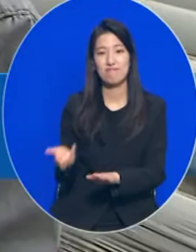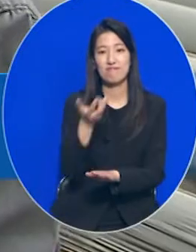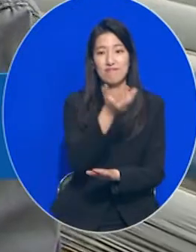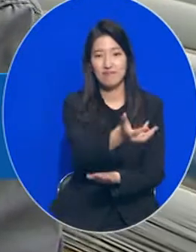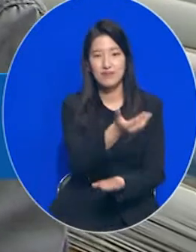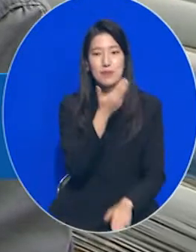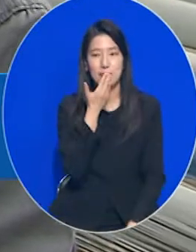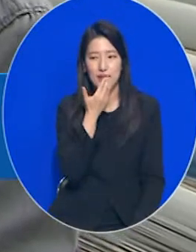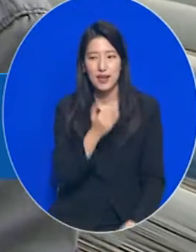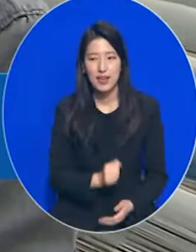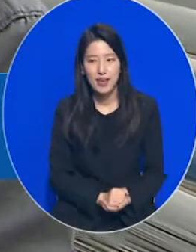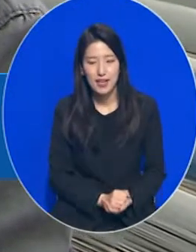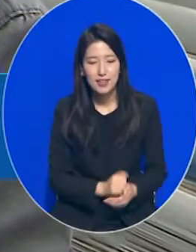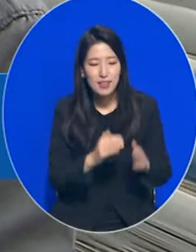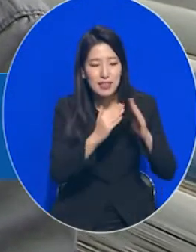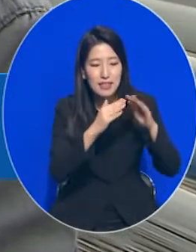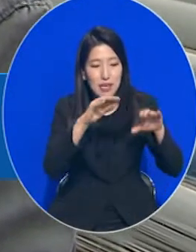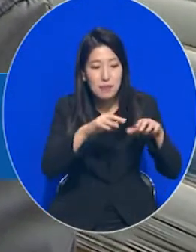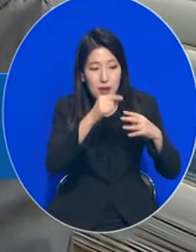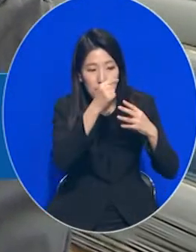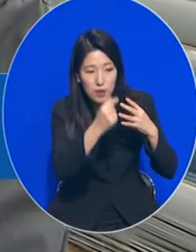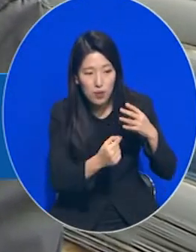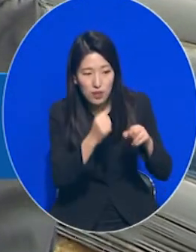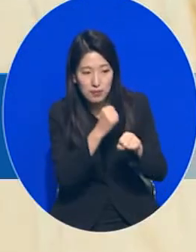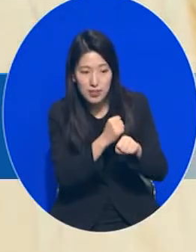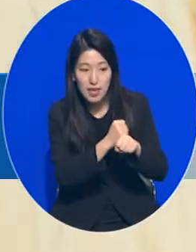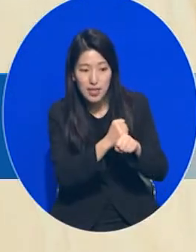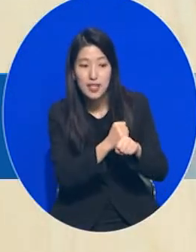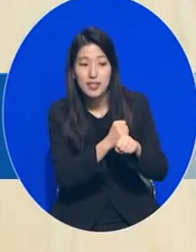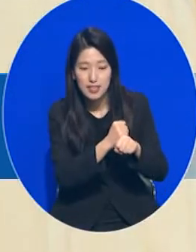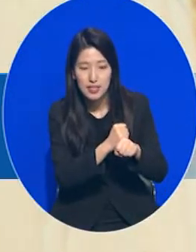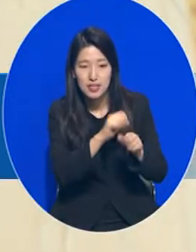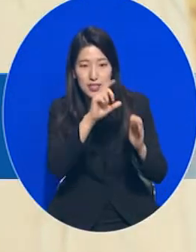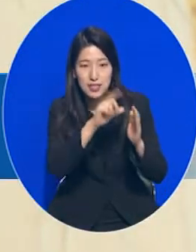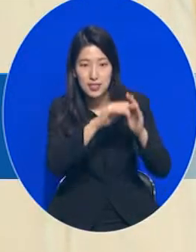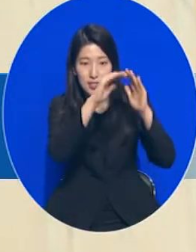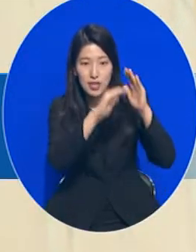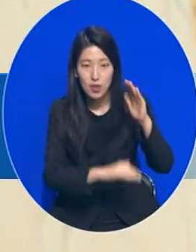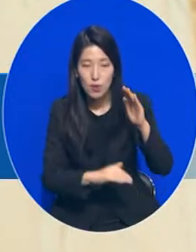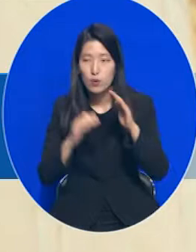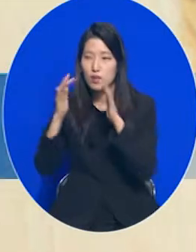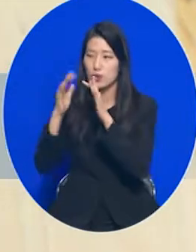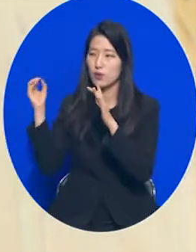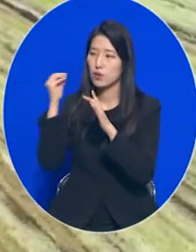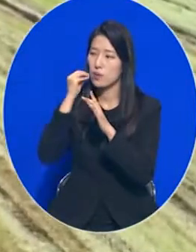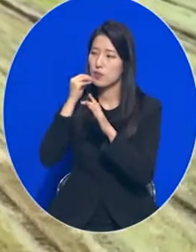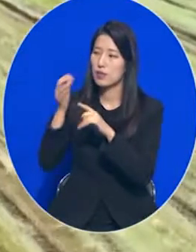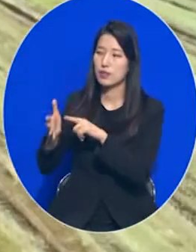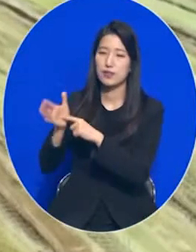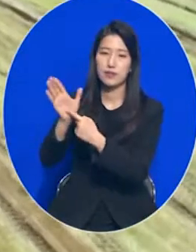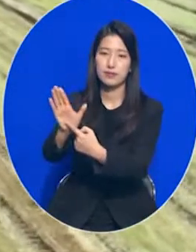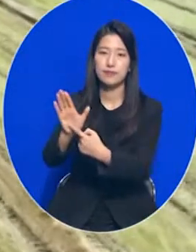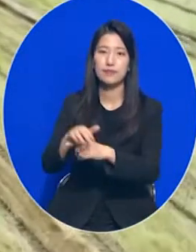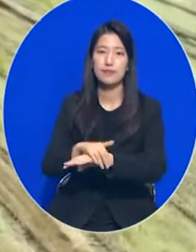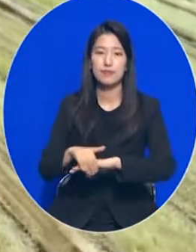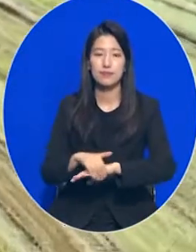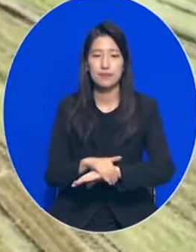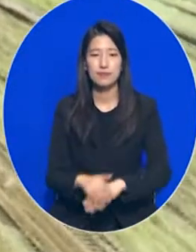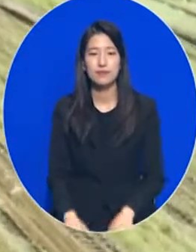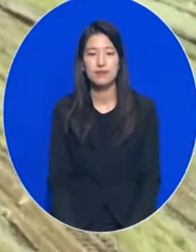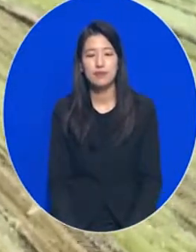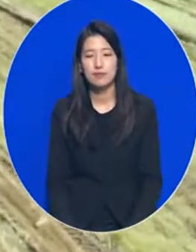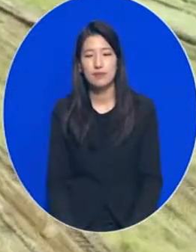거고 그 기획된 프로그램 내용은 저희 귀농귀촌 누리집에 오픈을 할 예정입니다. 정부는